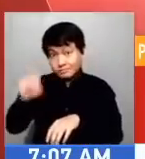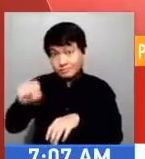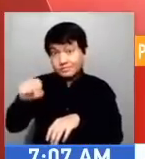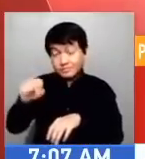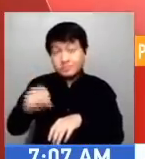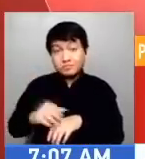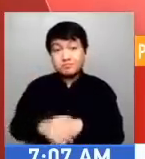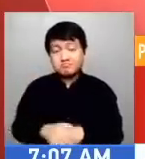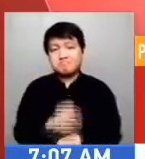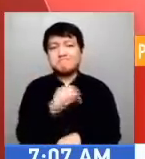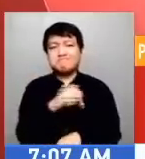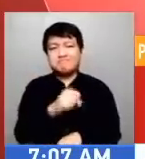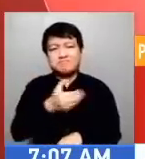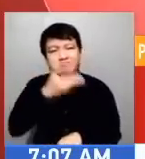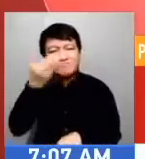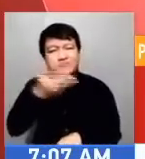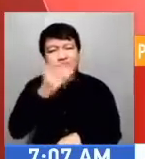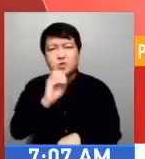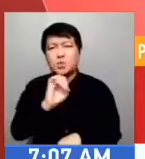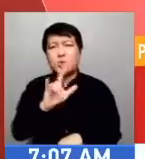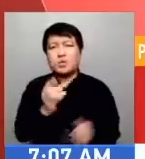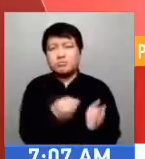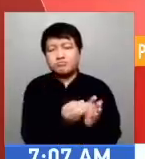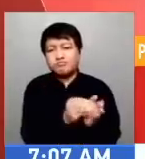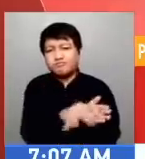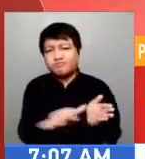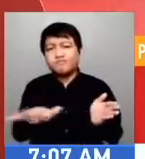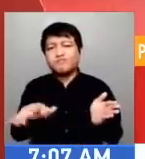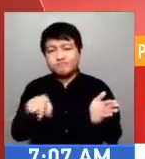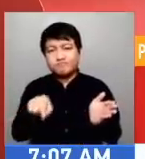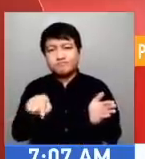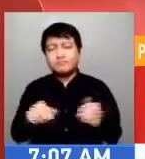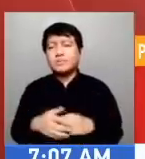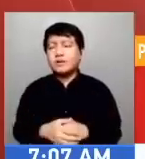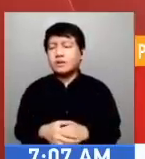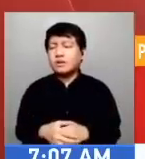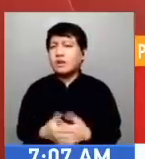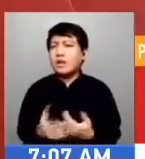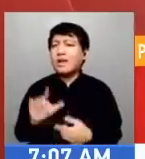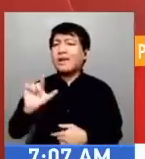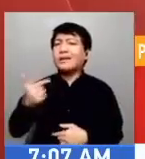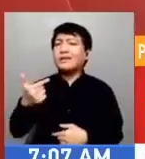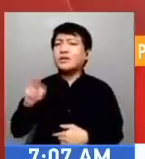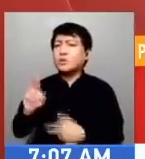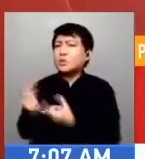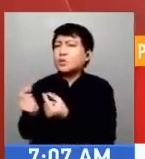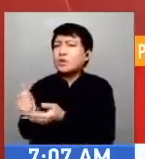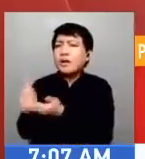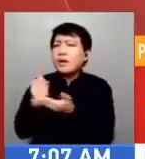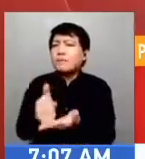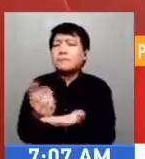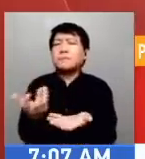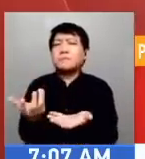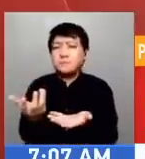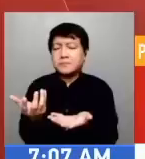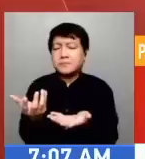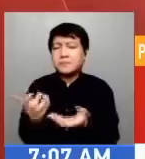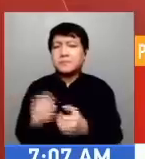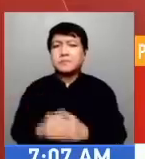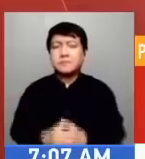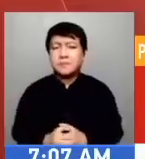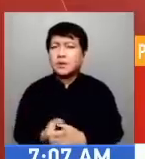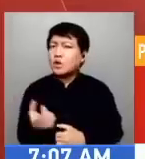spill? Yes, so. Mayor, so ano yung tulong yung ginagawa ng LGU doon sa mga apektadong residente gaya ng mga nabanggit nyo, kung ano ho